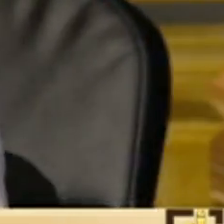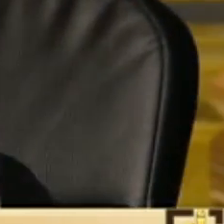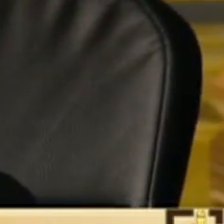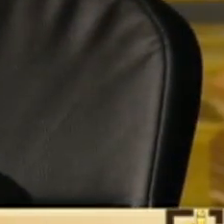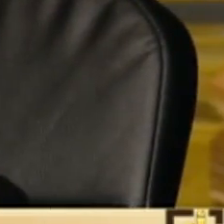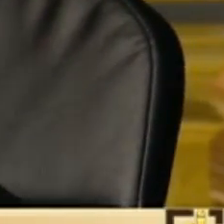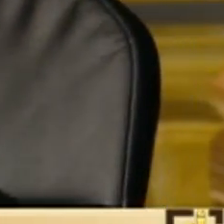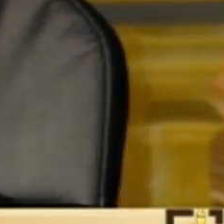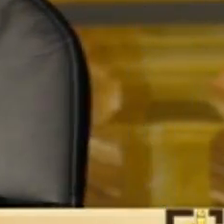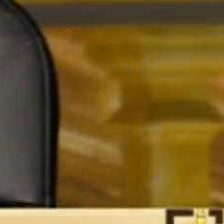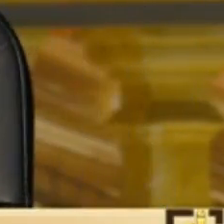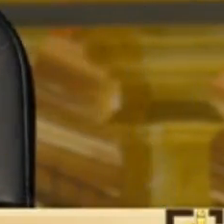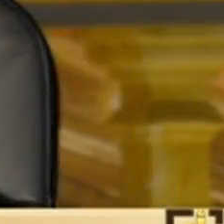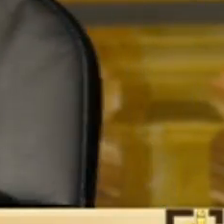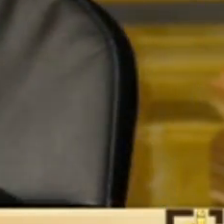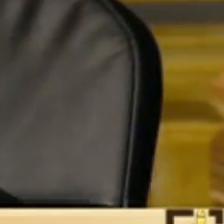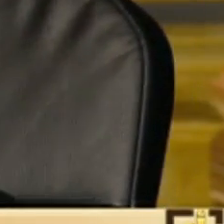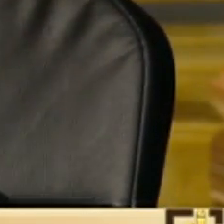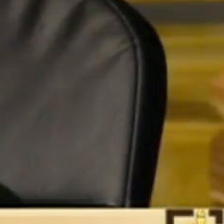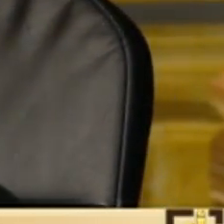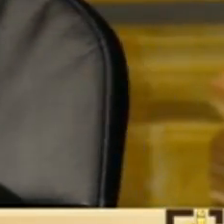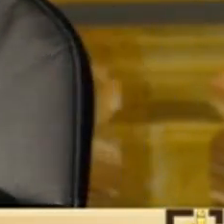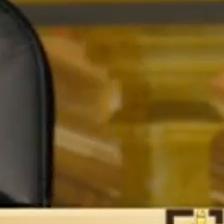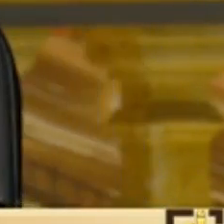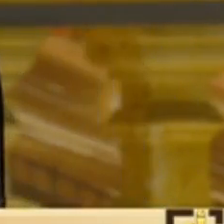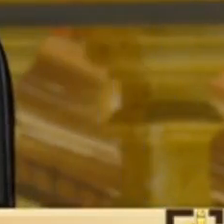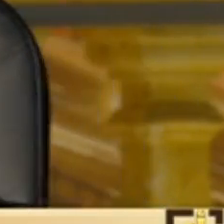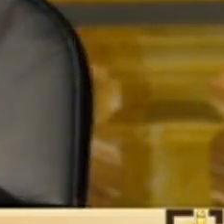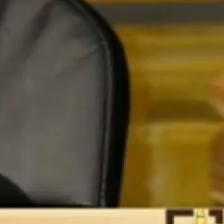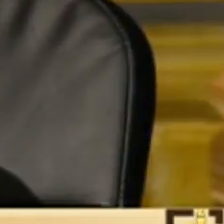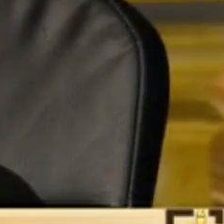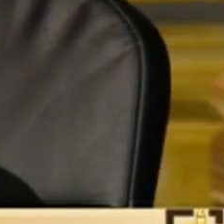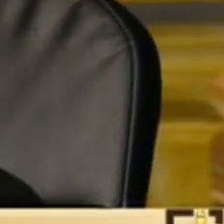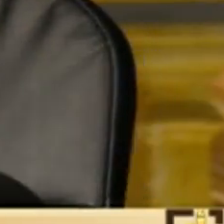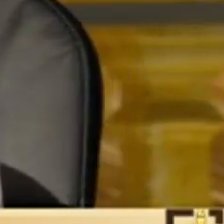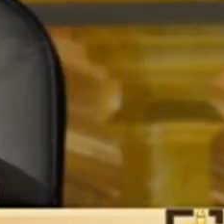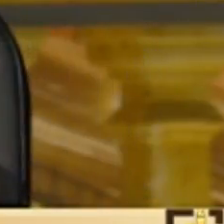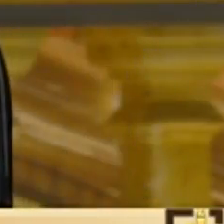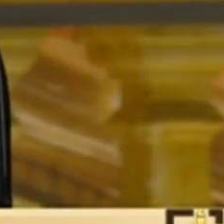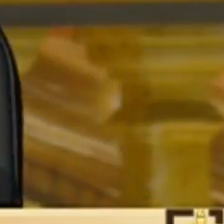انا عندي مشكله ان الأبلة بتتكلم معايا حلو، بس انا المنهج صعب عليا.